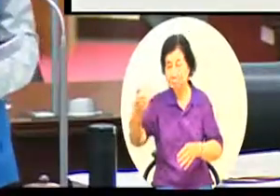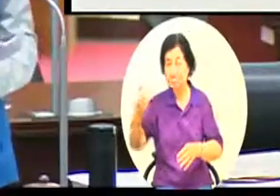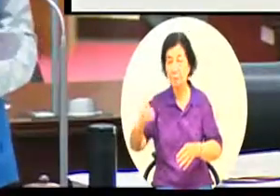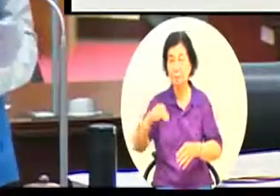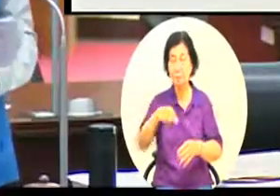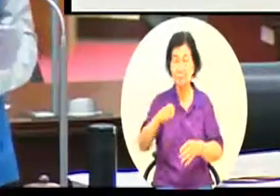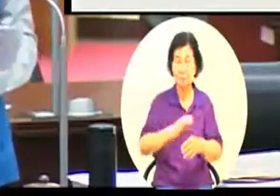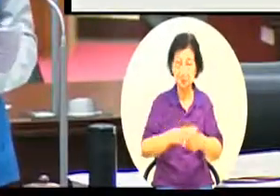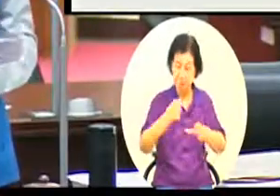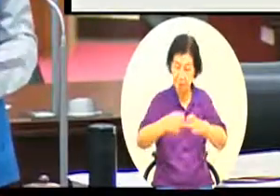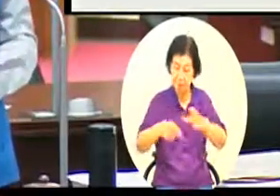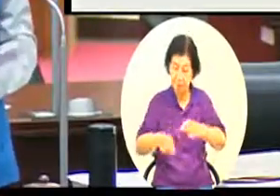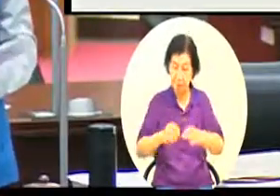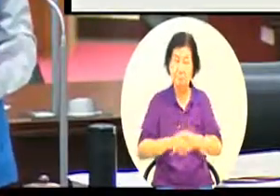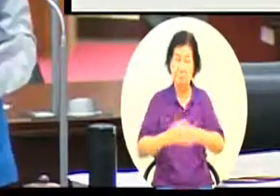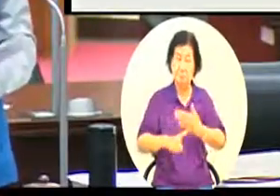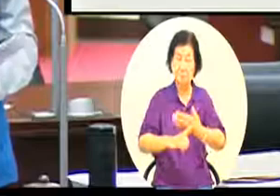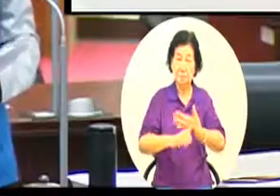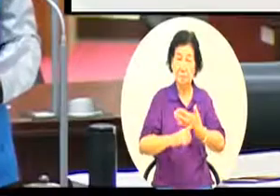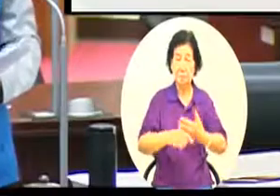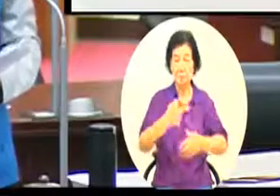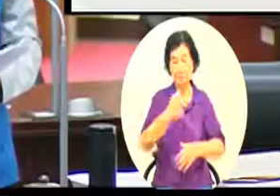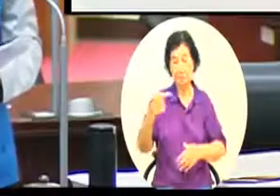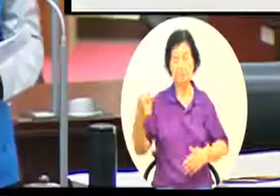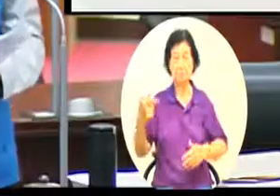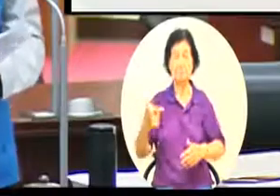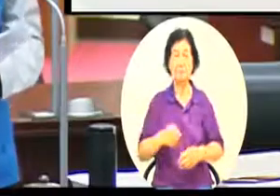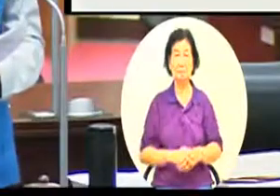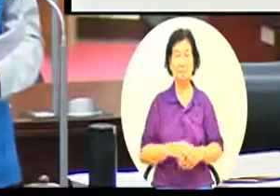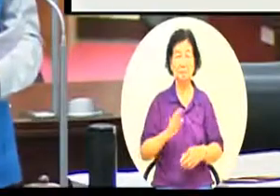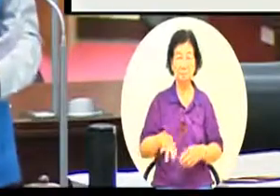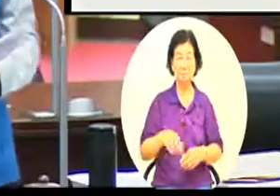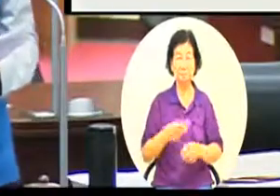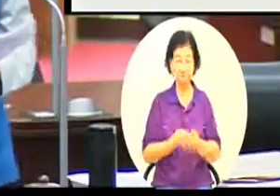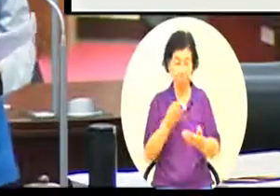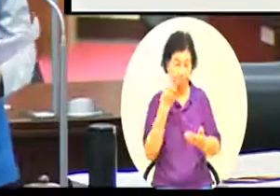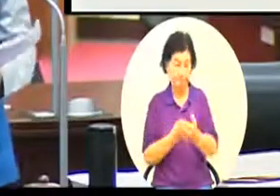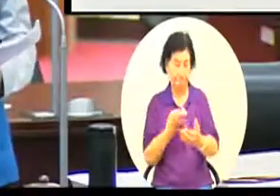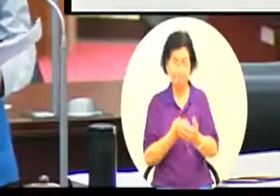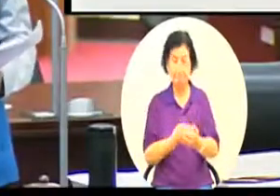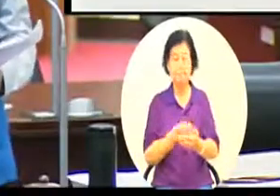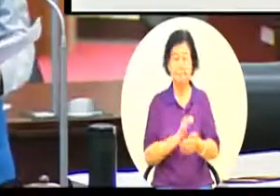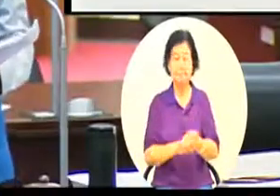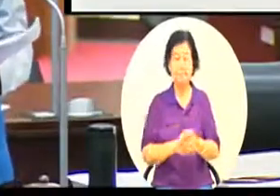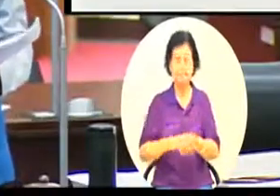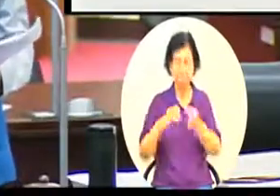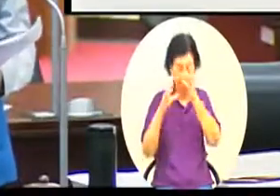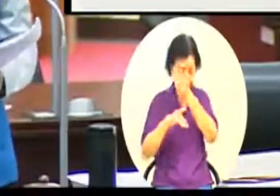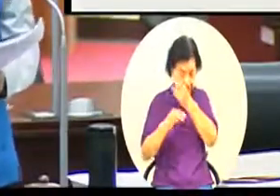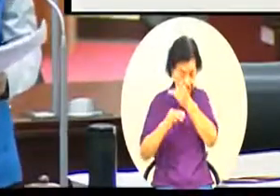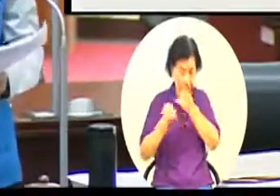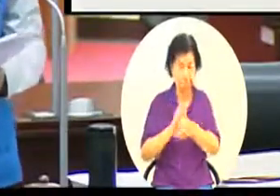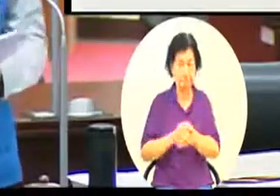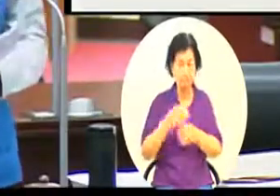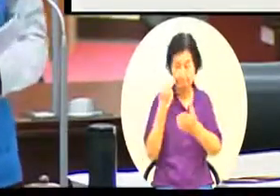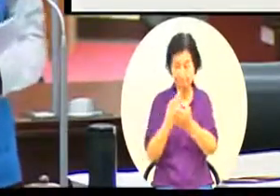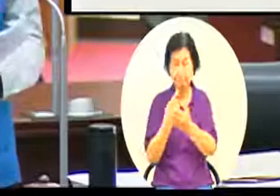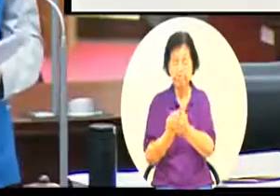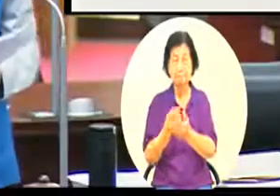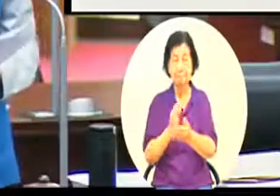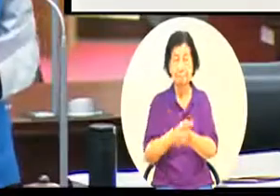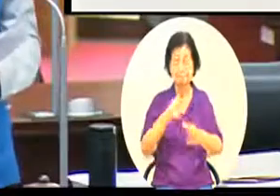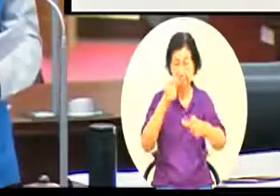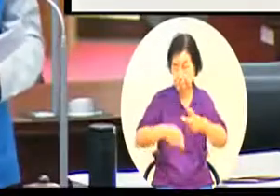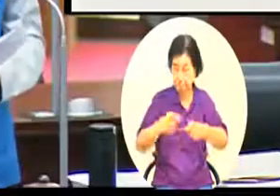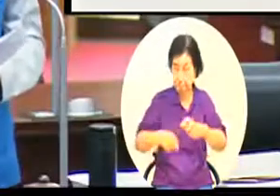紧张呢？如果依现行的法令，只要认真稽查的话，可能每一家企业可能都有问题，可